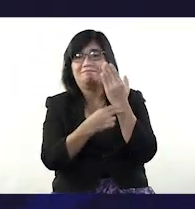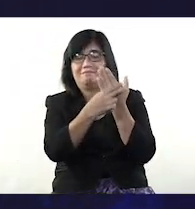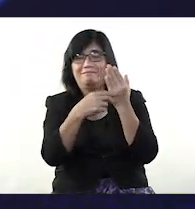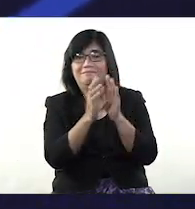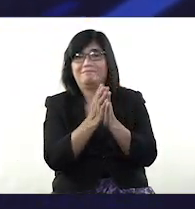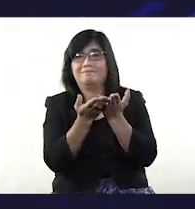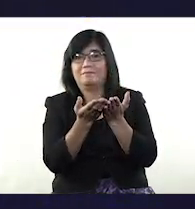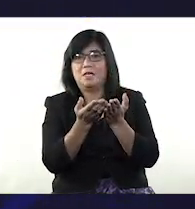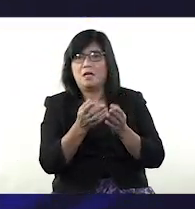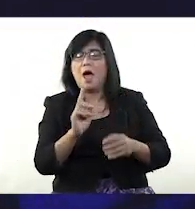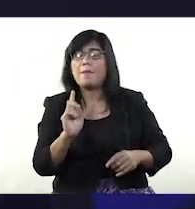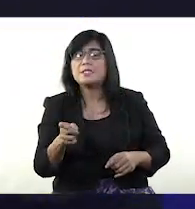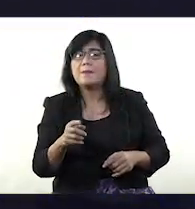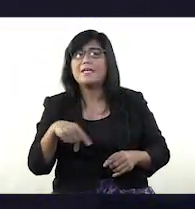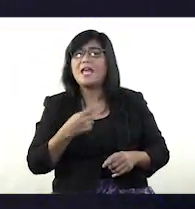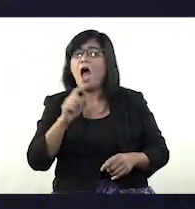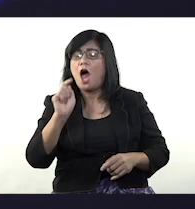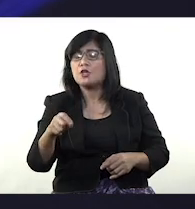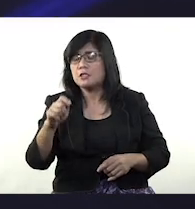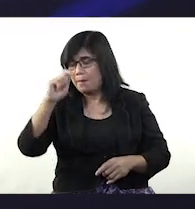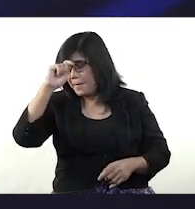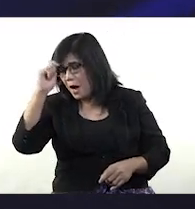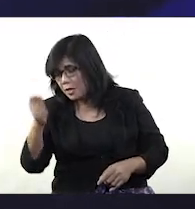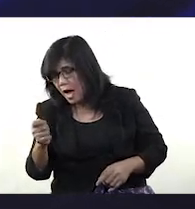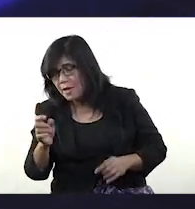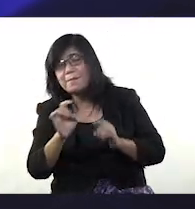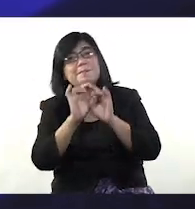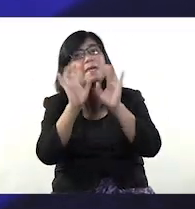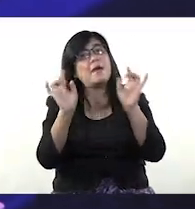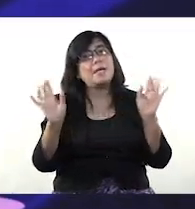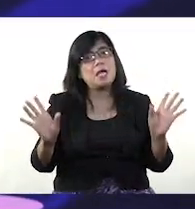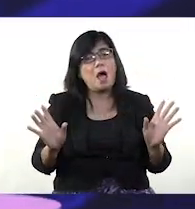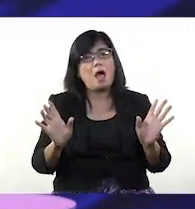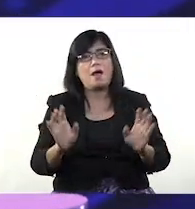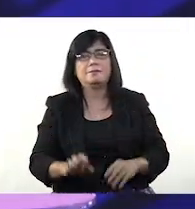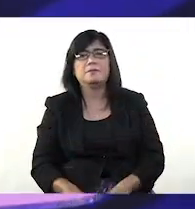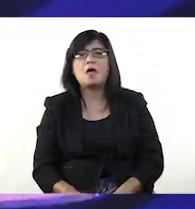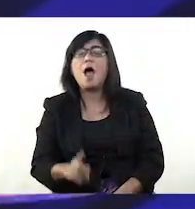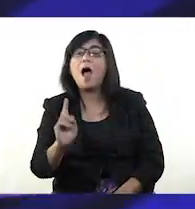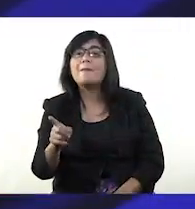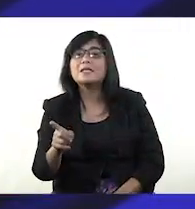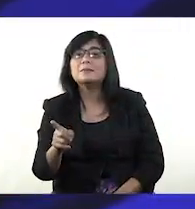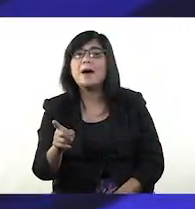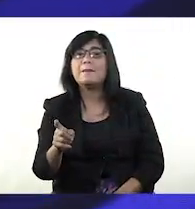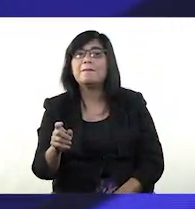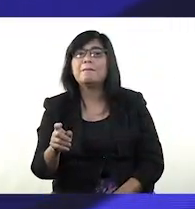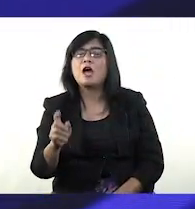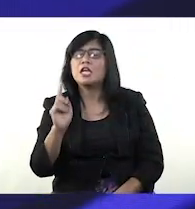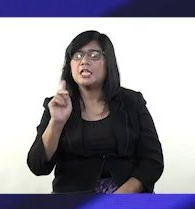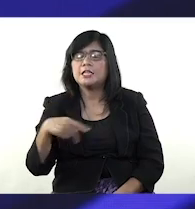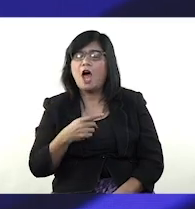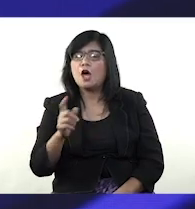perbedaan hai kenapa kita menghormati orang yang hai kenapa kita menjalin komunikasi